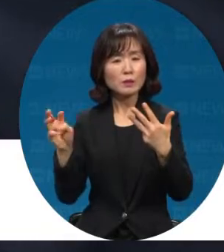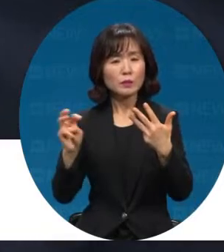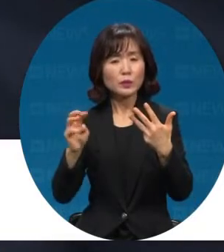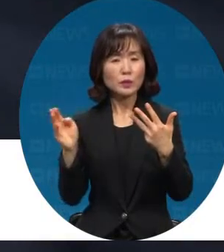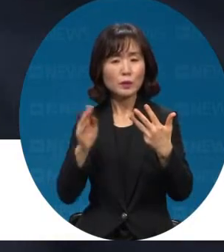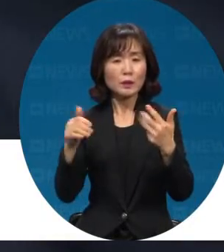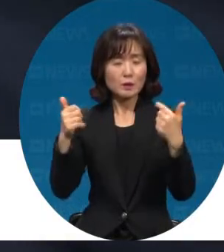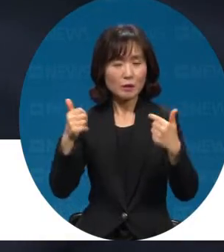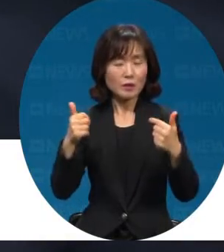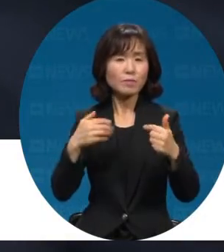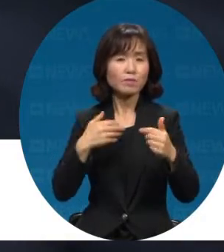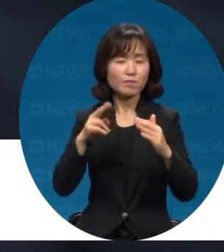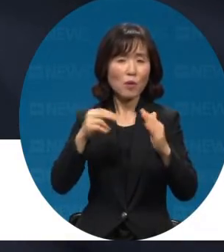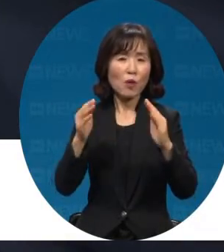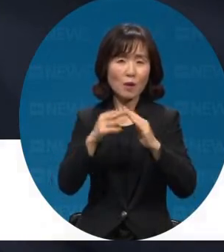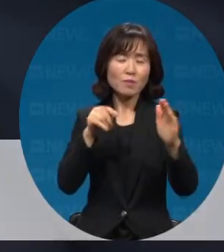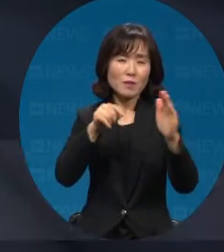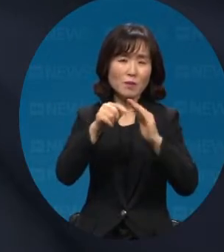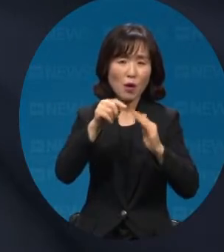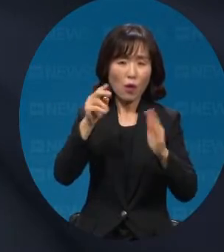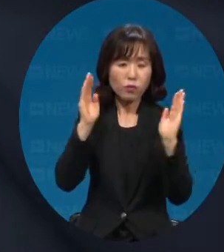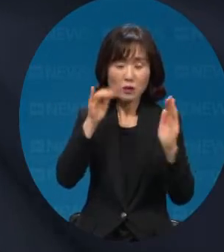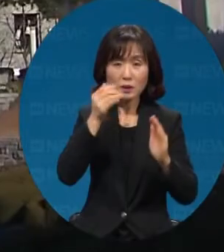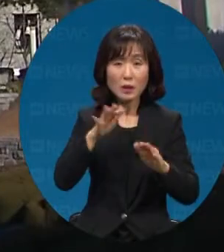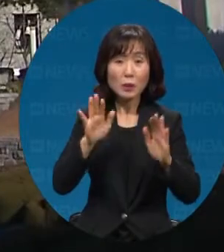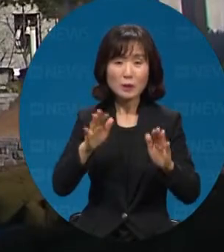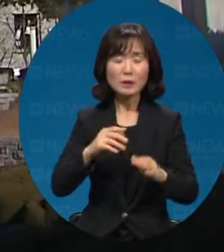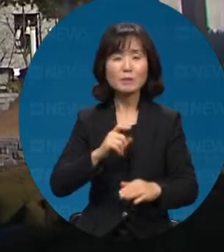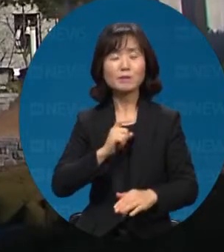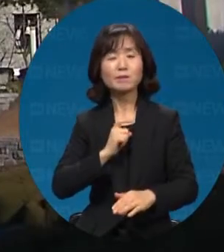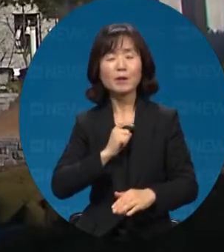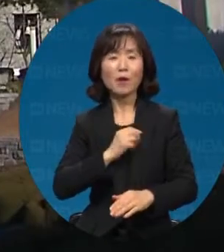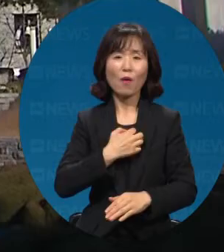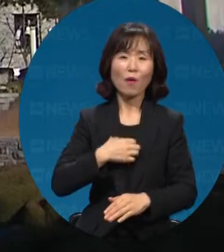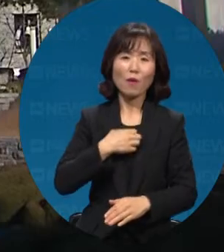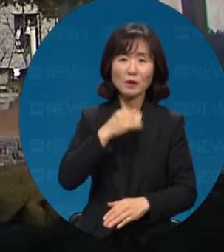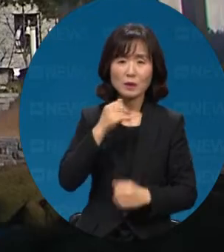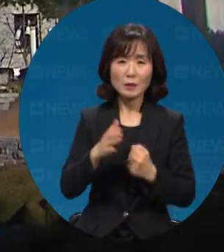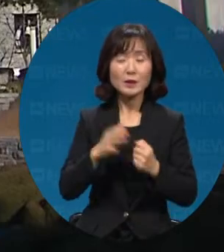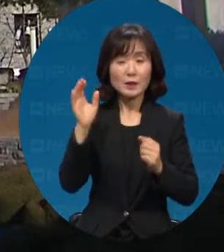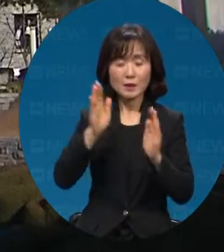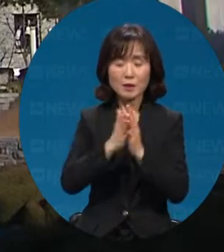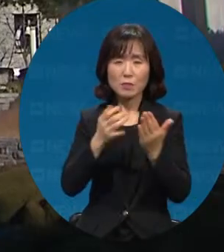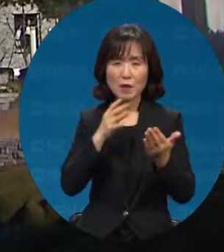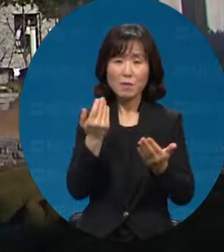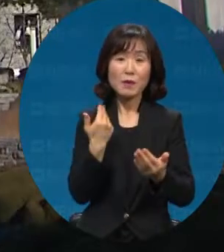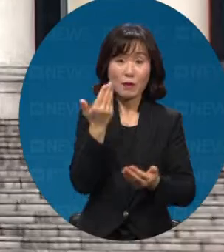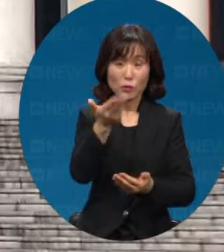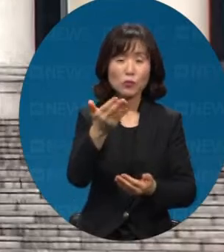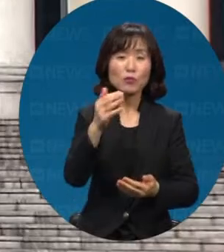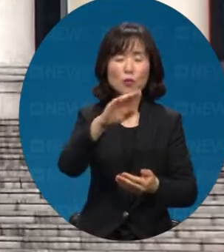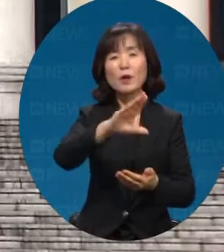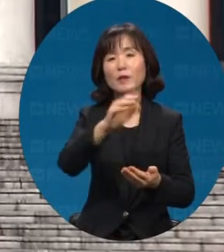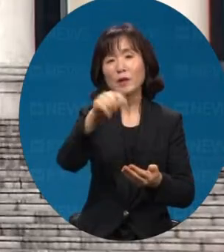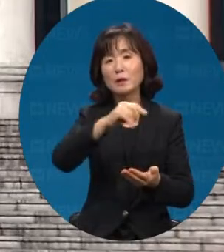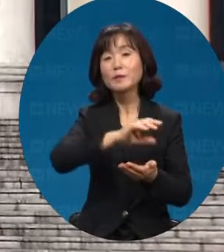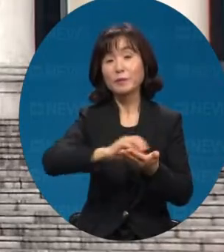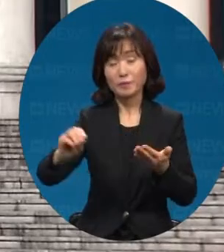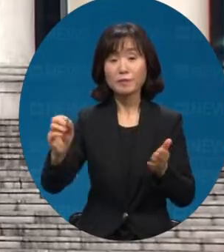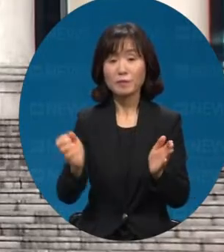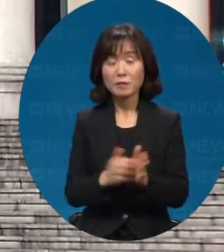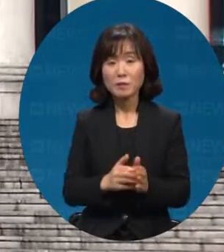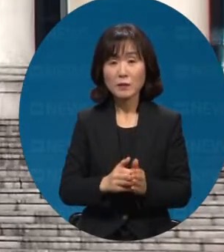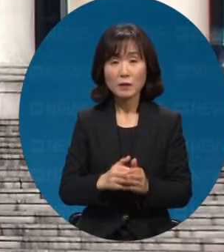그래서 지금은 그냥 책만 반납하고 보내 드렸습니다 지난 주말 사이 오미크론 감염의심 대학생이 세 명